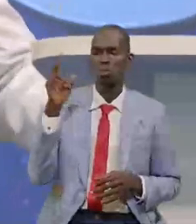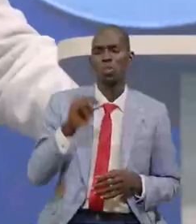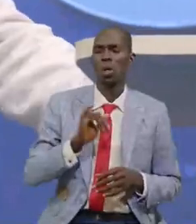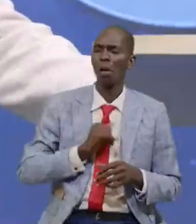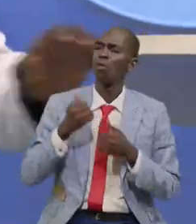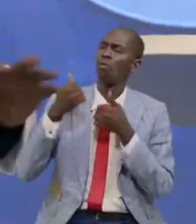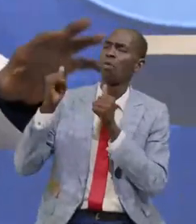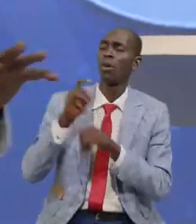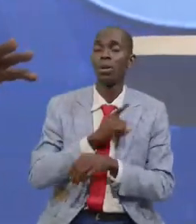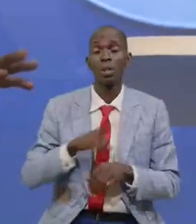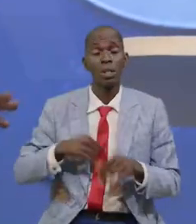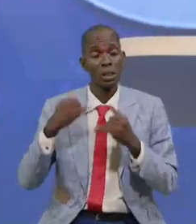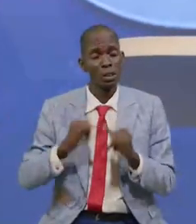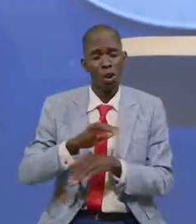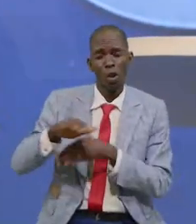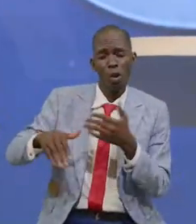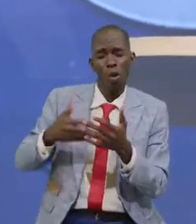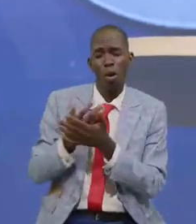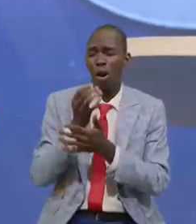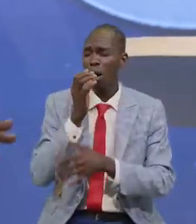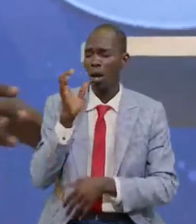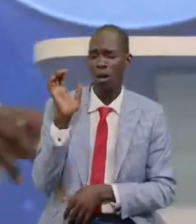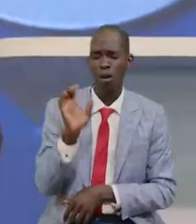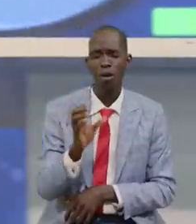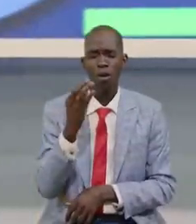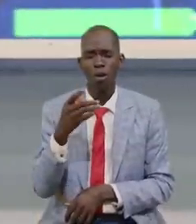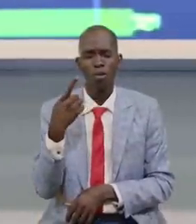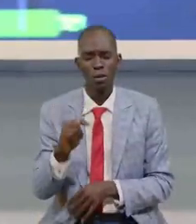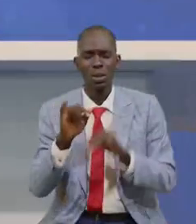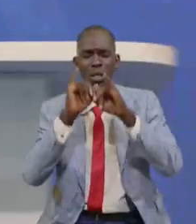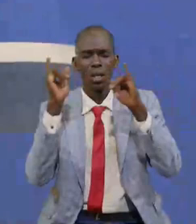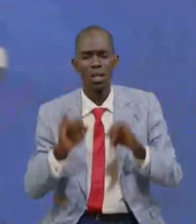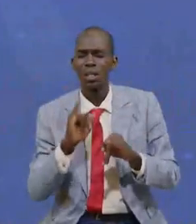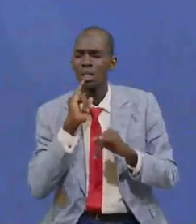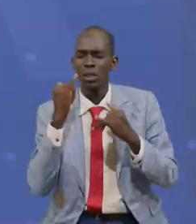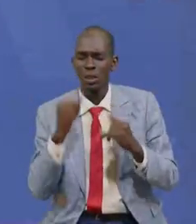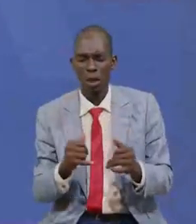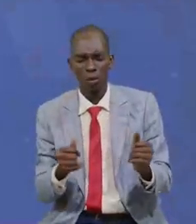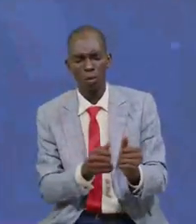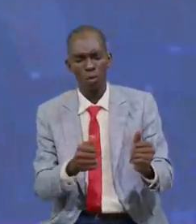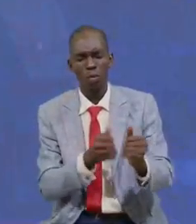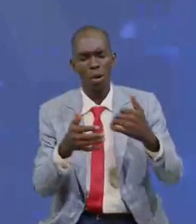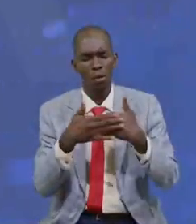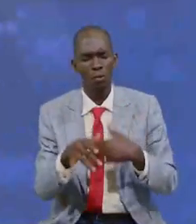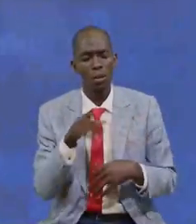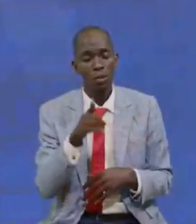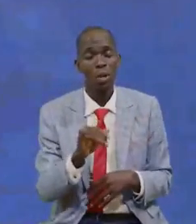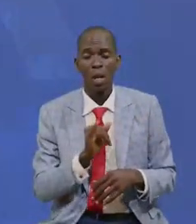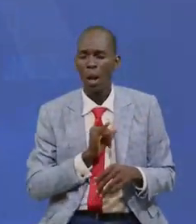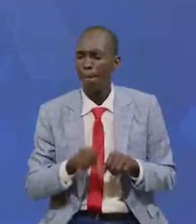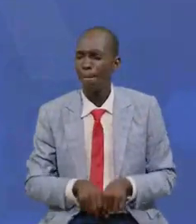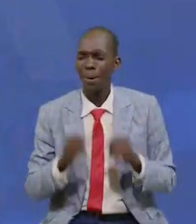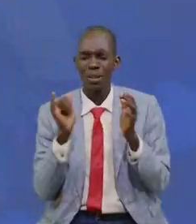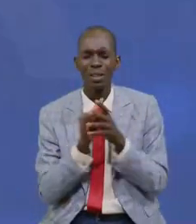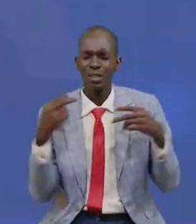Seigneur. Toutes les malédictions de l'idole, alors t'accompagne.